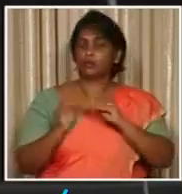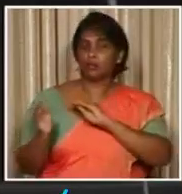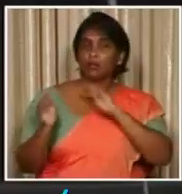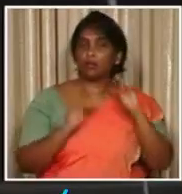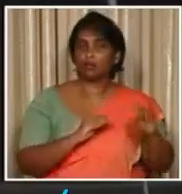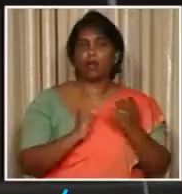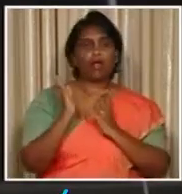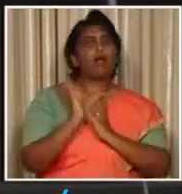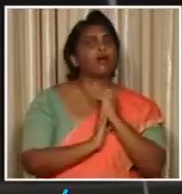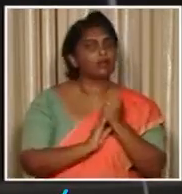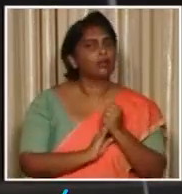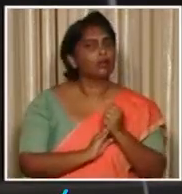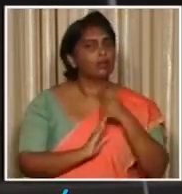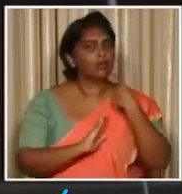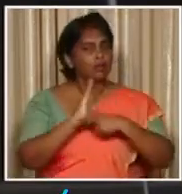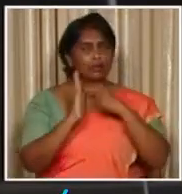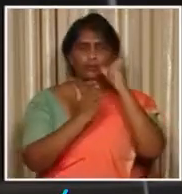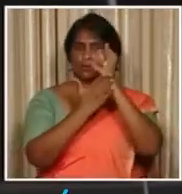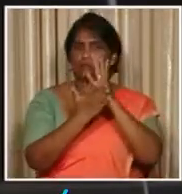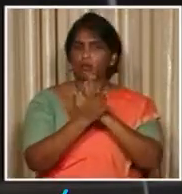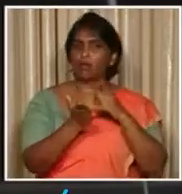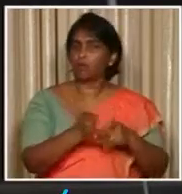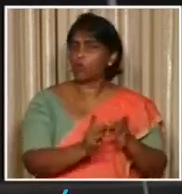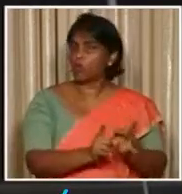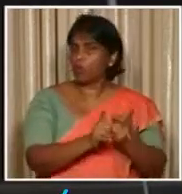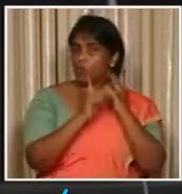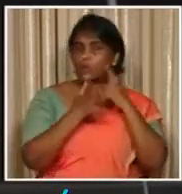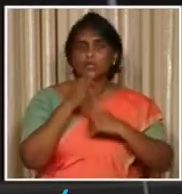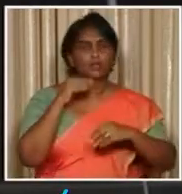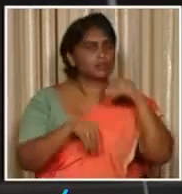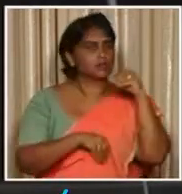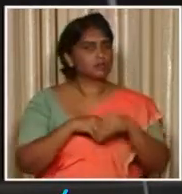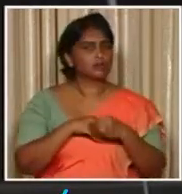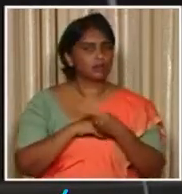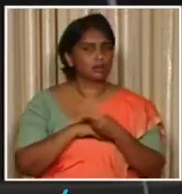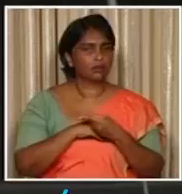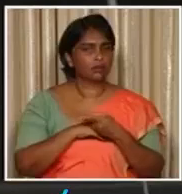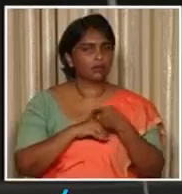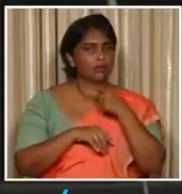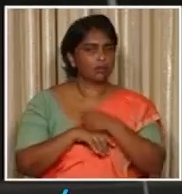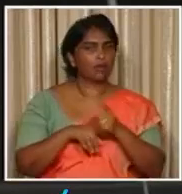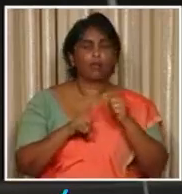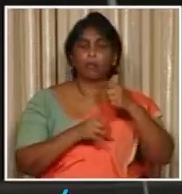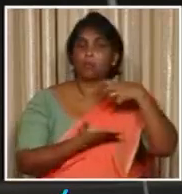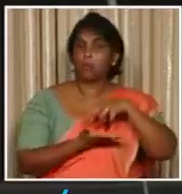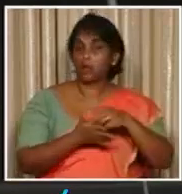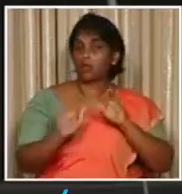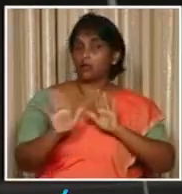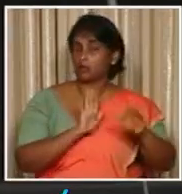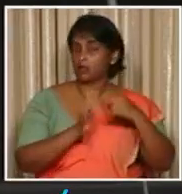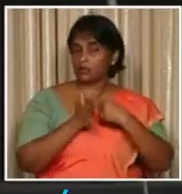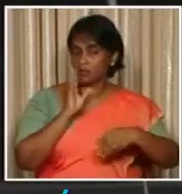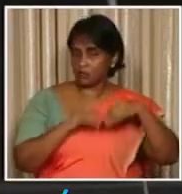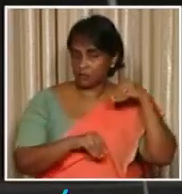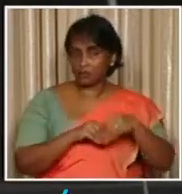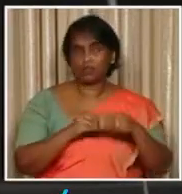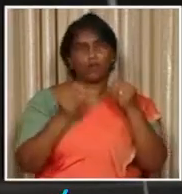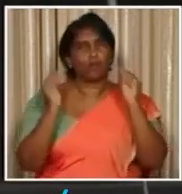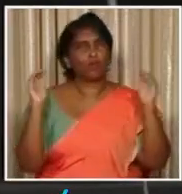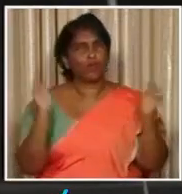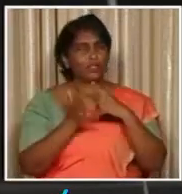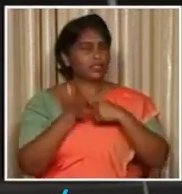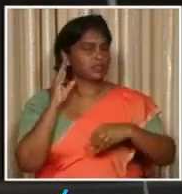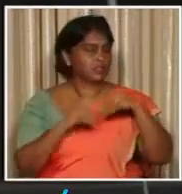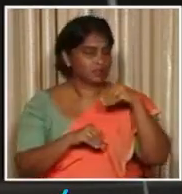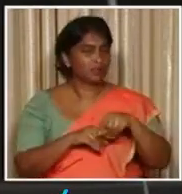kaat tienna itu ada, rata vivastha itu anu utama chande tiennno. Itu orang me palat palat chandya, me punci chandya, kira kira